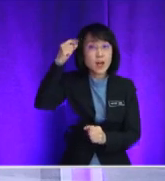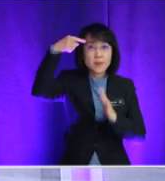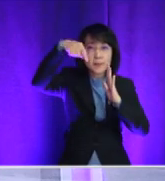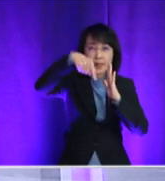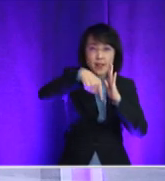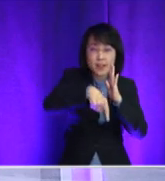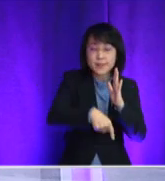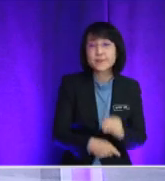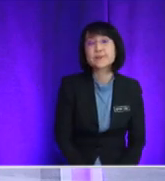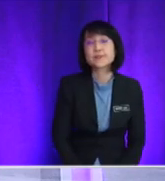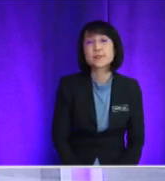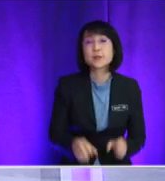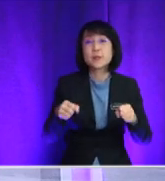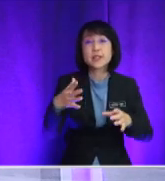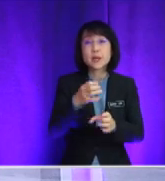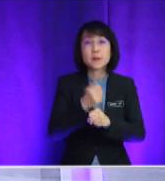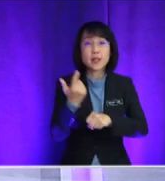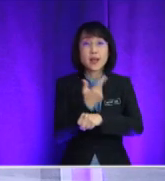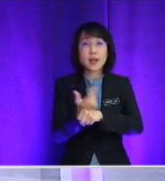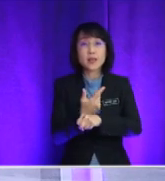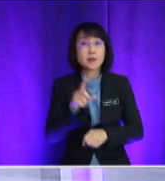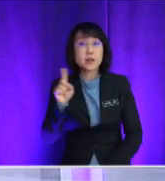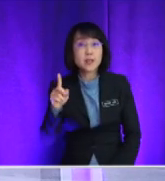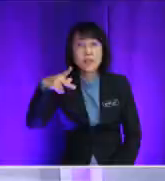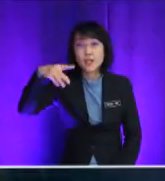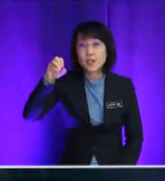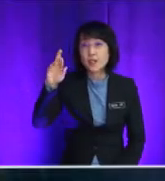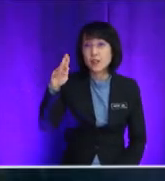mereka Boleh dapatkan latihan di manusia